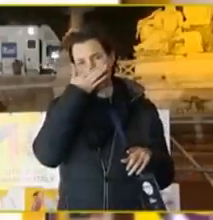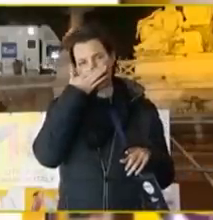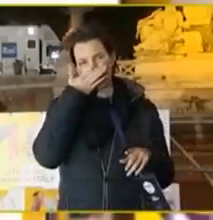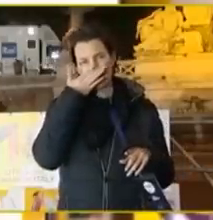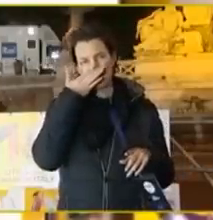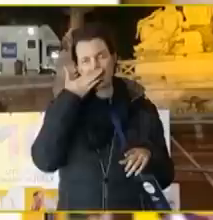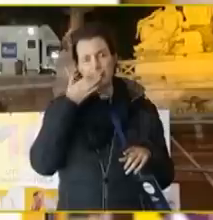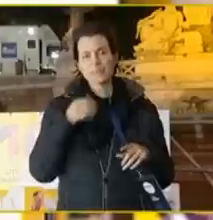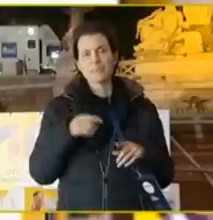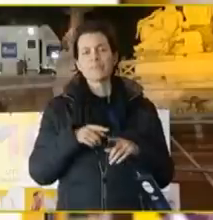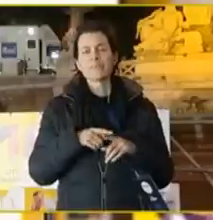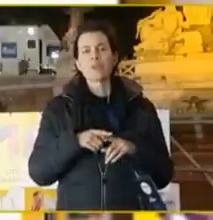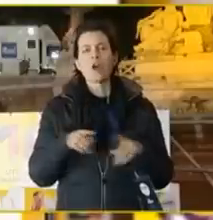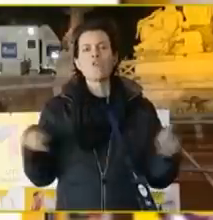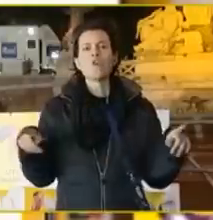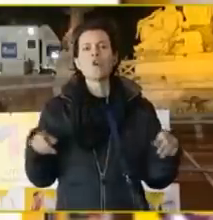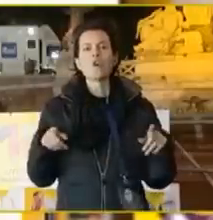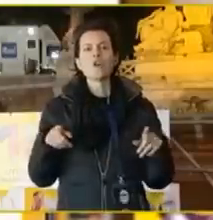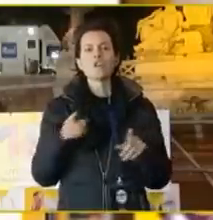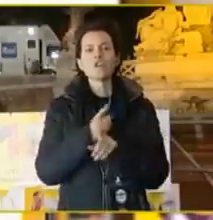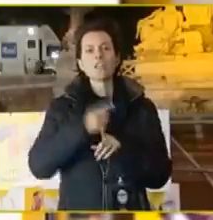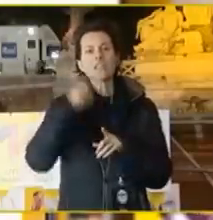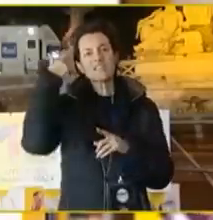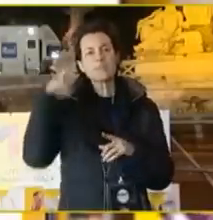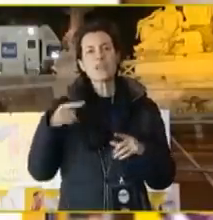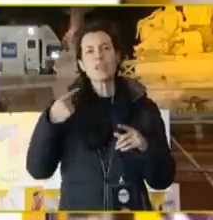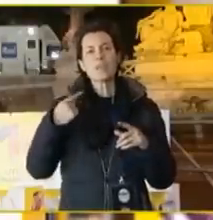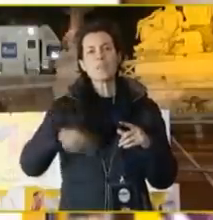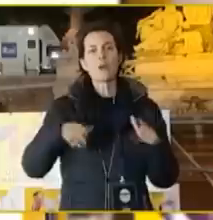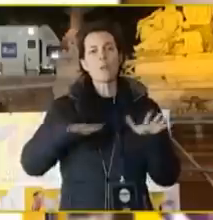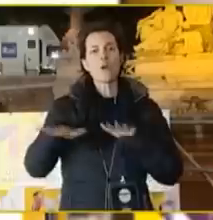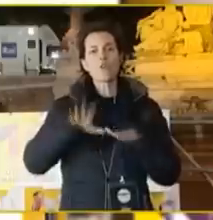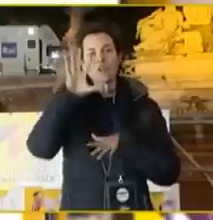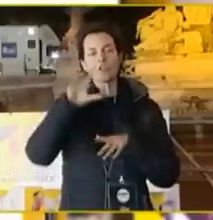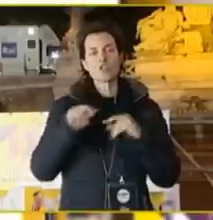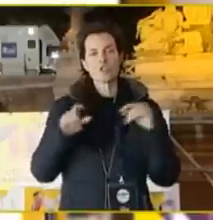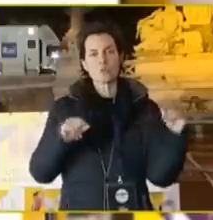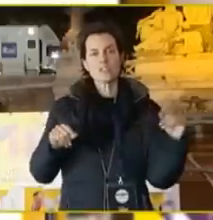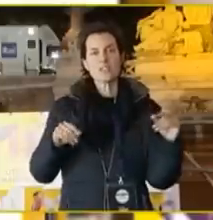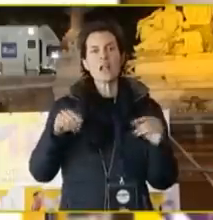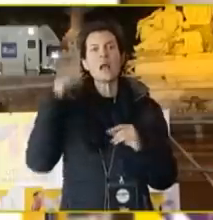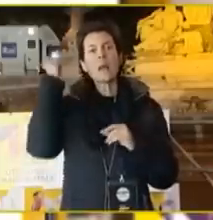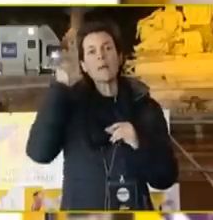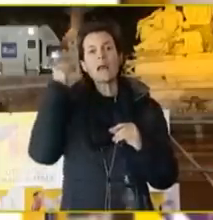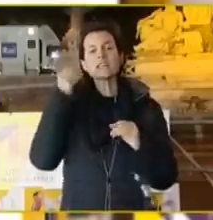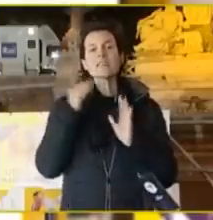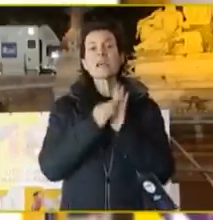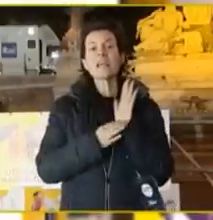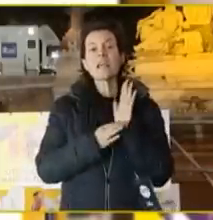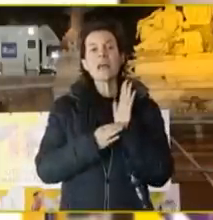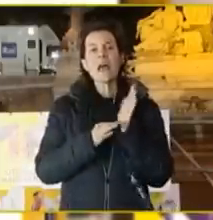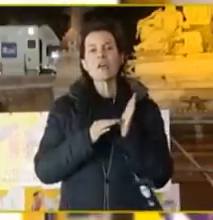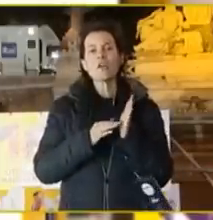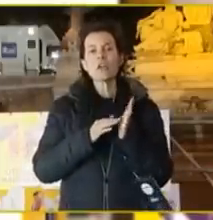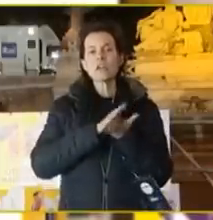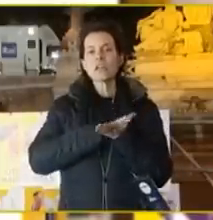rinunciare ai privilegi, ma è un movimento dove si pensa che le regole siano sacre e